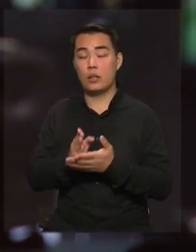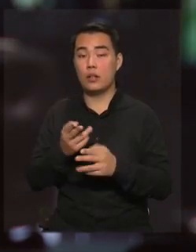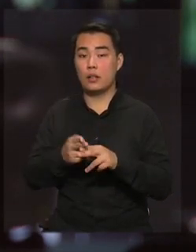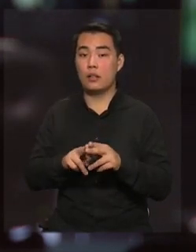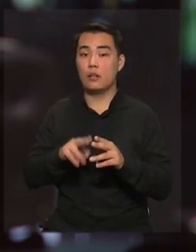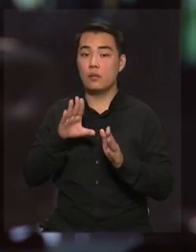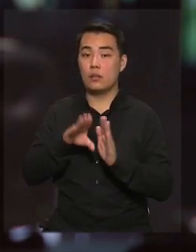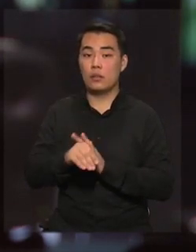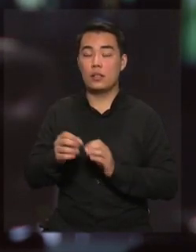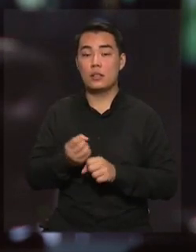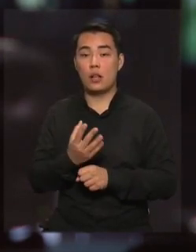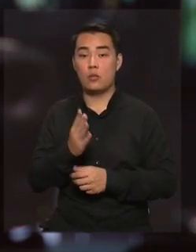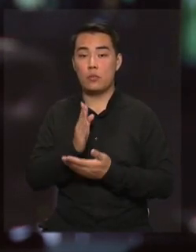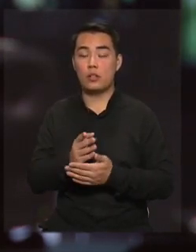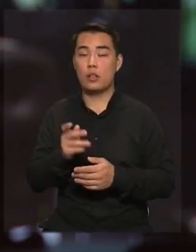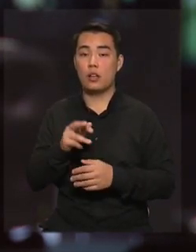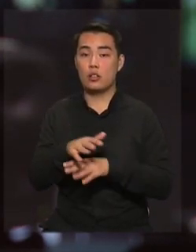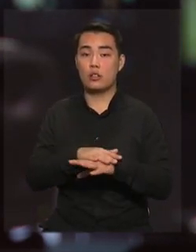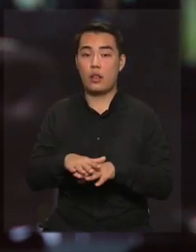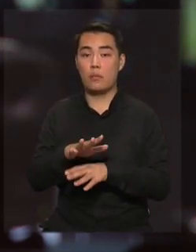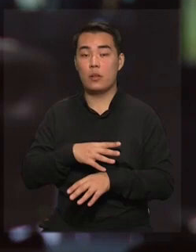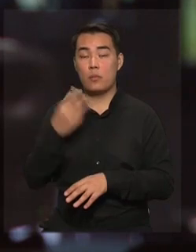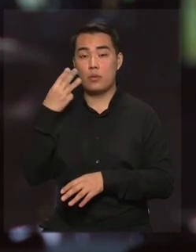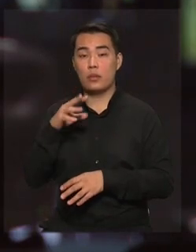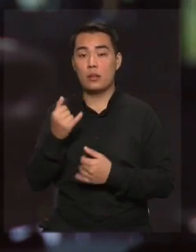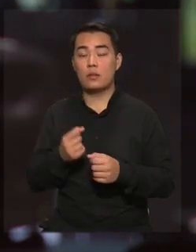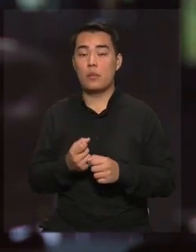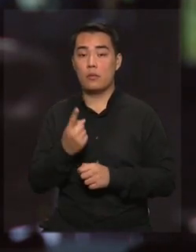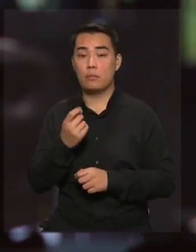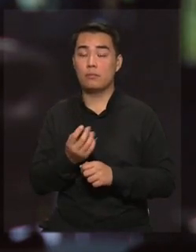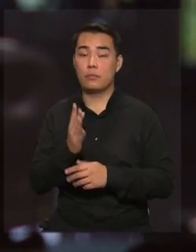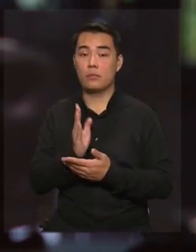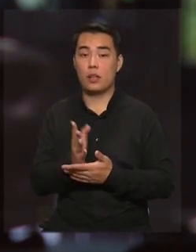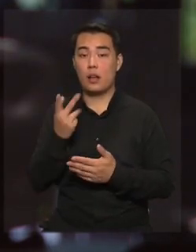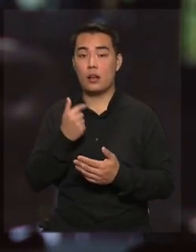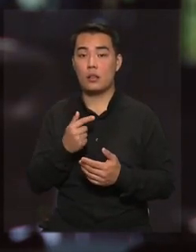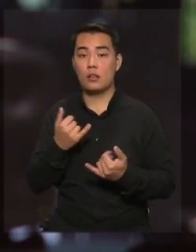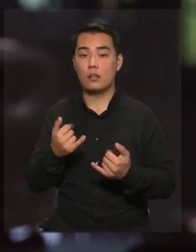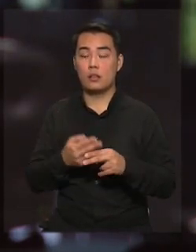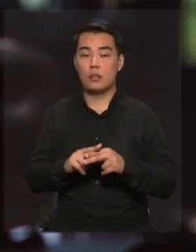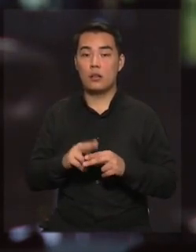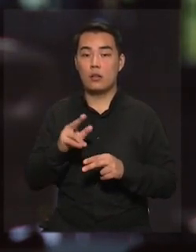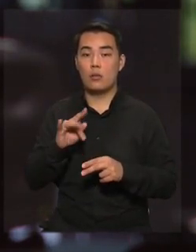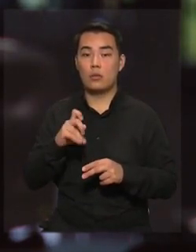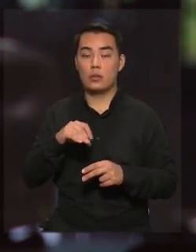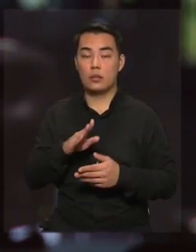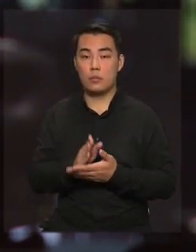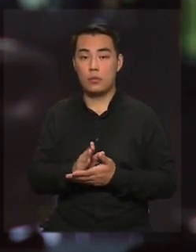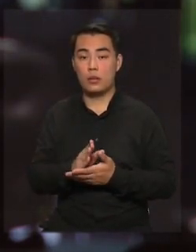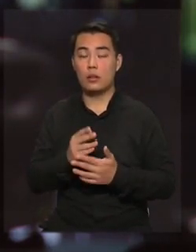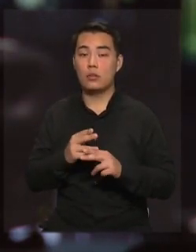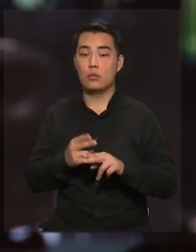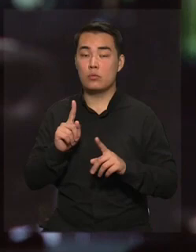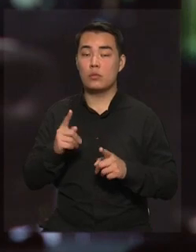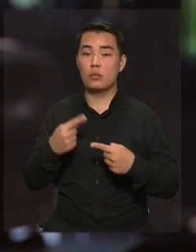них есть салюты. Для жителей стало уже традицией запускать праздничные огни, когда пробьют куранты. Но есть у этой